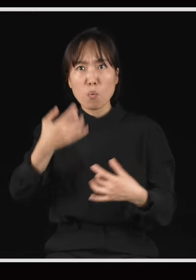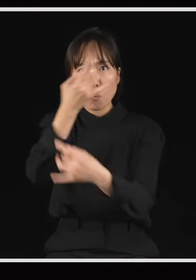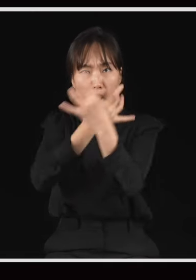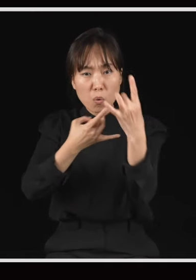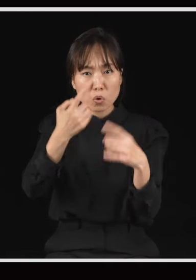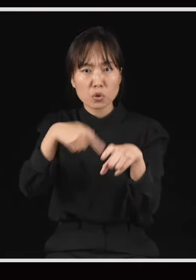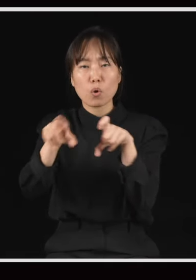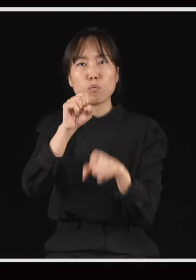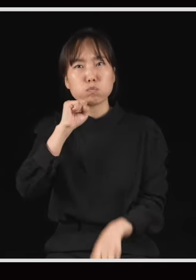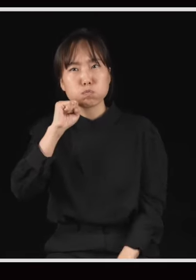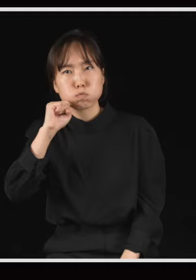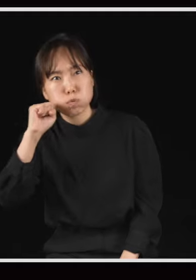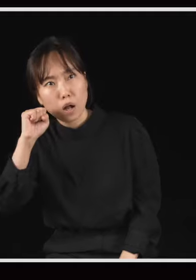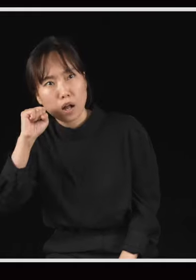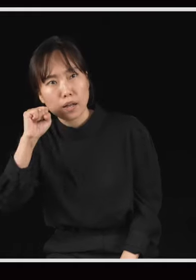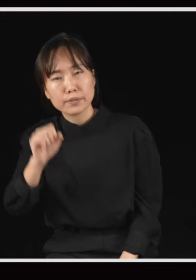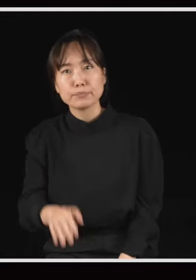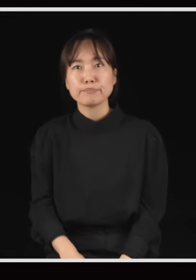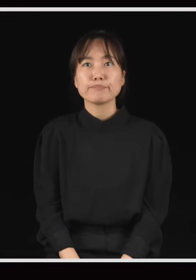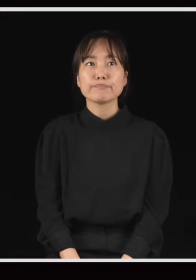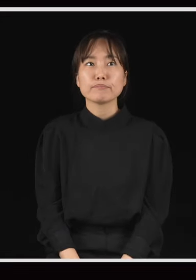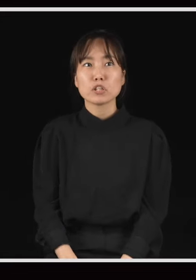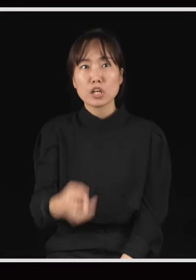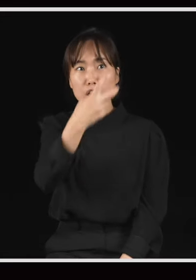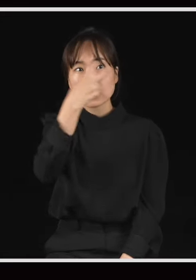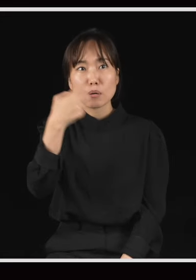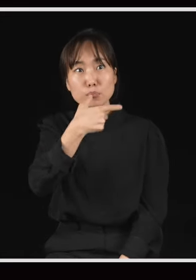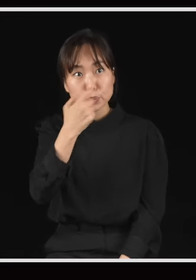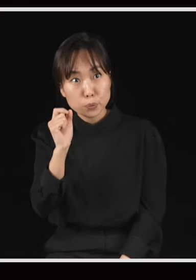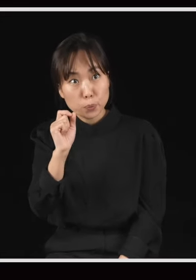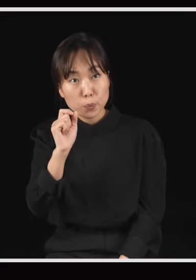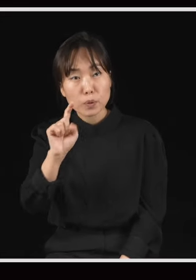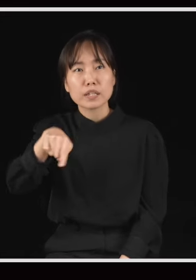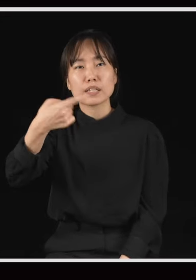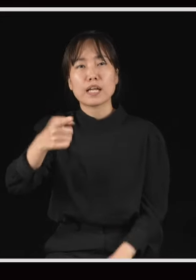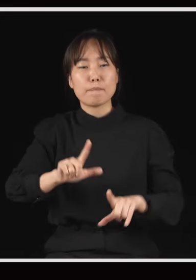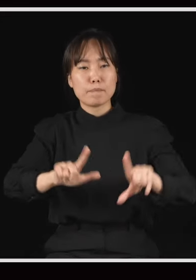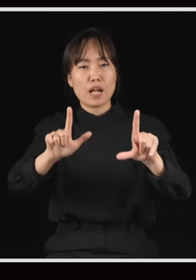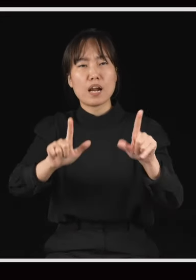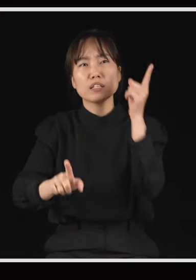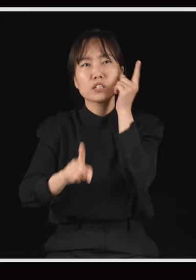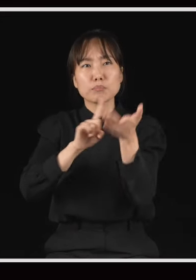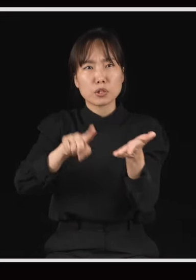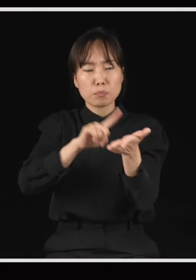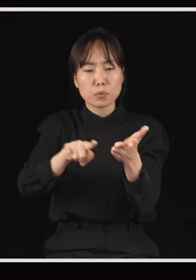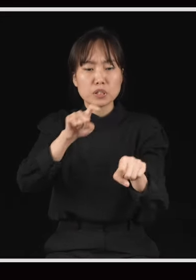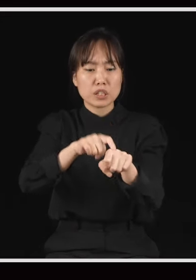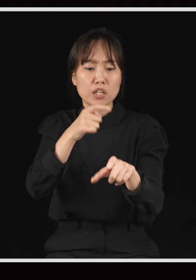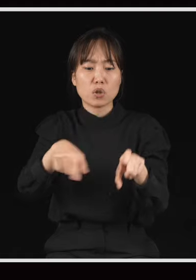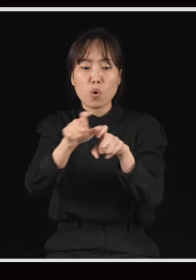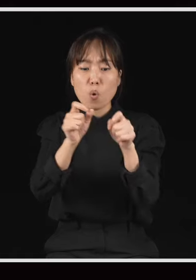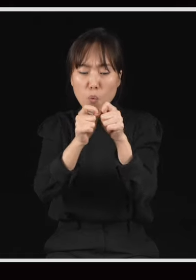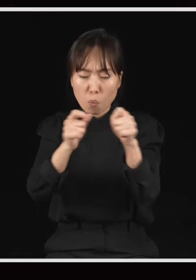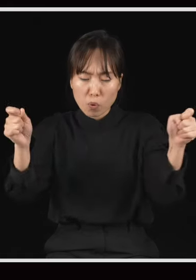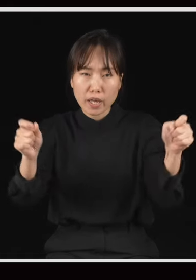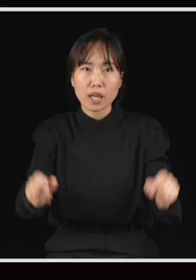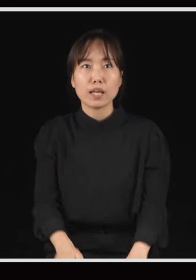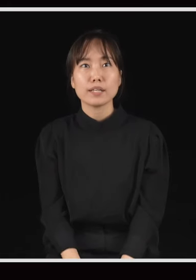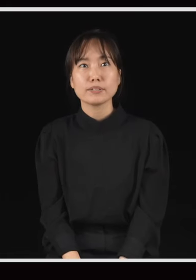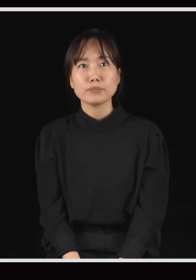더 찾게 된다. 잠 한 번 못 주무셔 보세요. 다음날 스마트폰 스크롤 더 많이 하고 계실 거예요. 아마 경험이 있으실